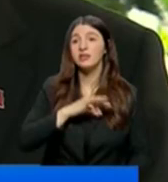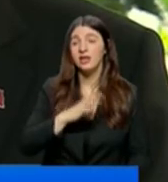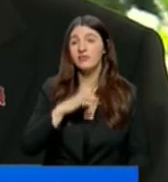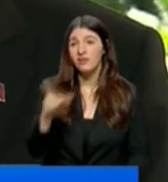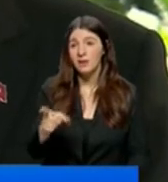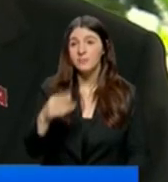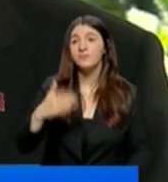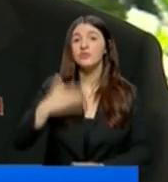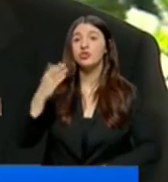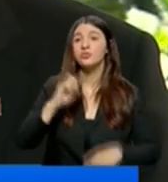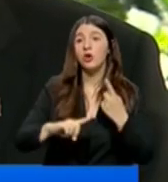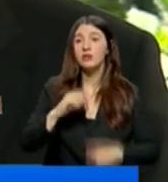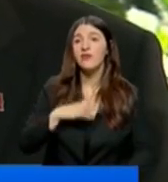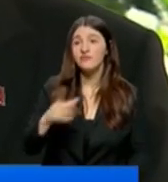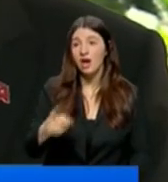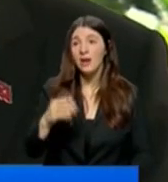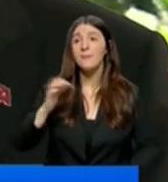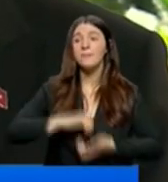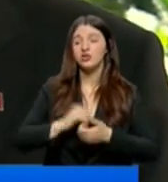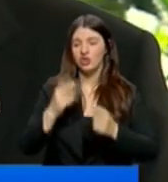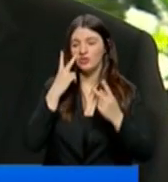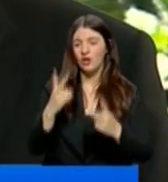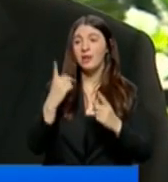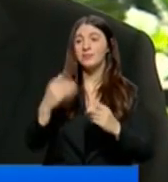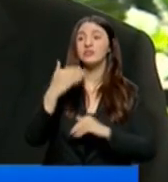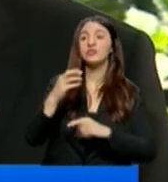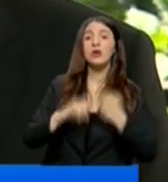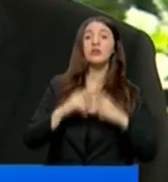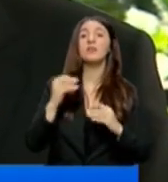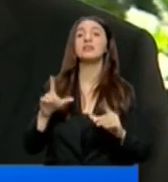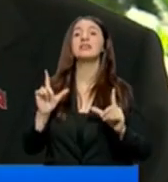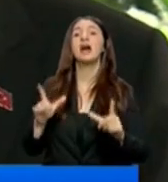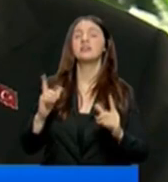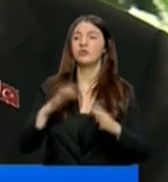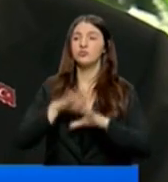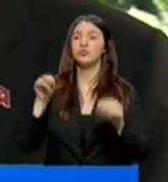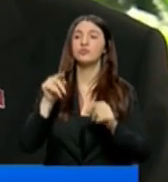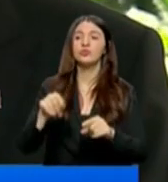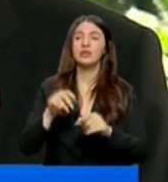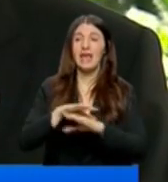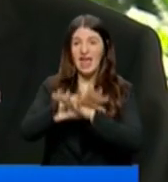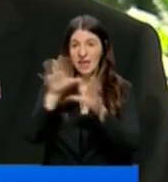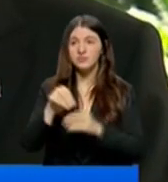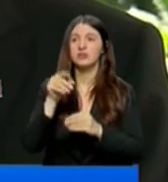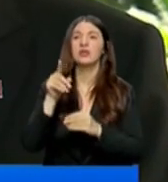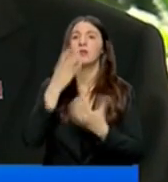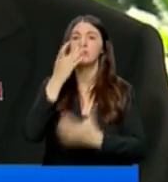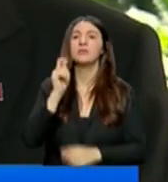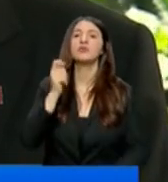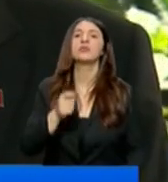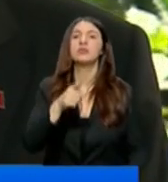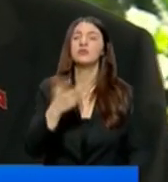vardır. Dış politika vardır. Barış eksenli bir dış politikanın olması lazım. Ya bütün bunların hepsini siz sağlamak